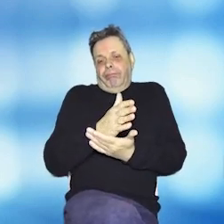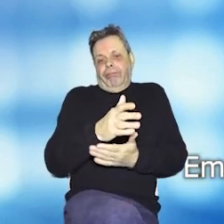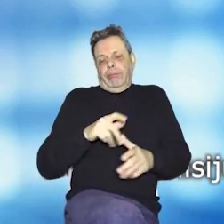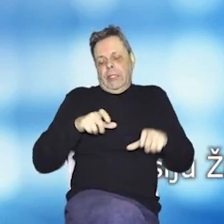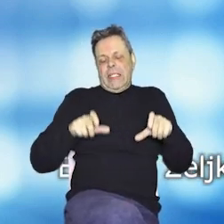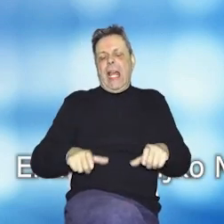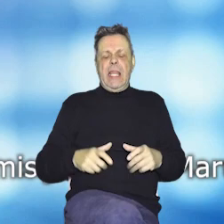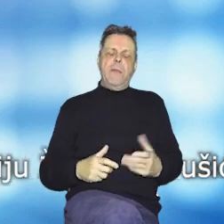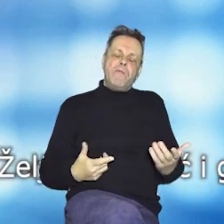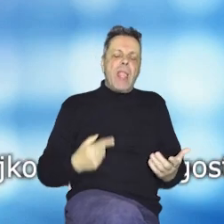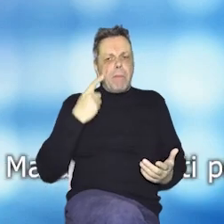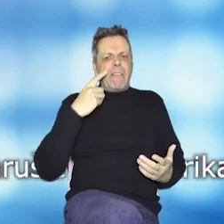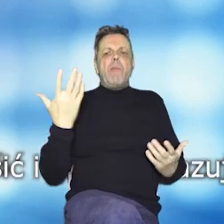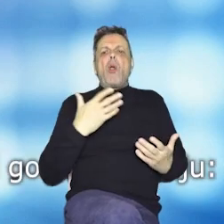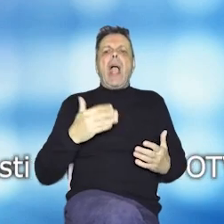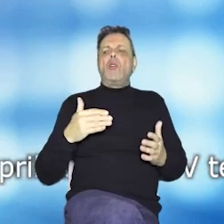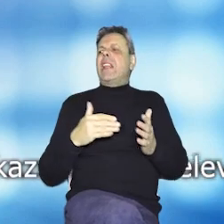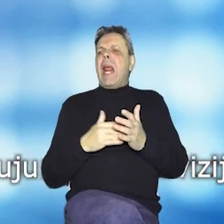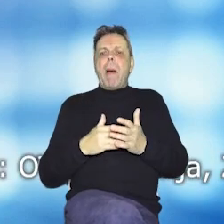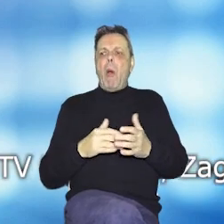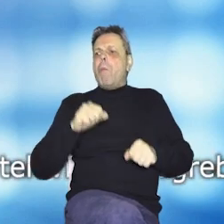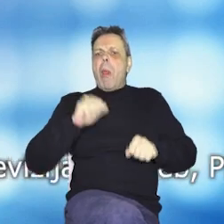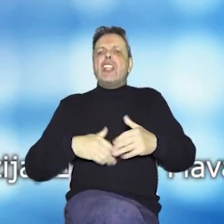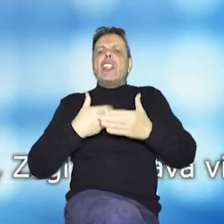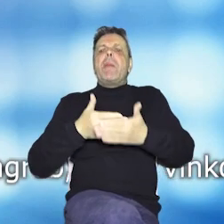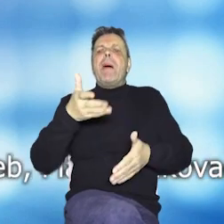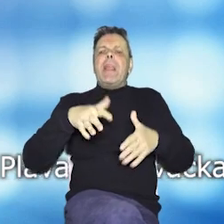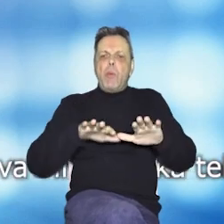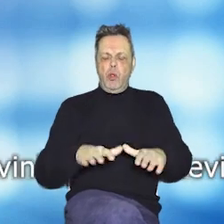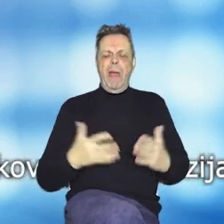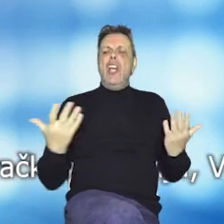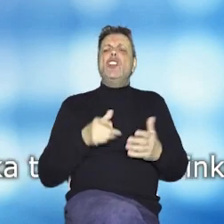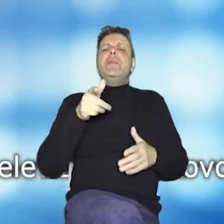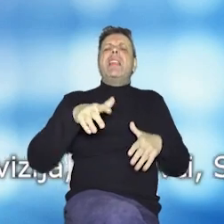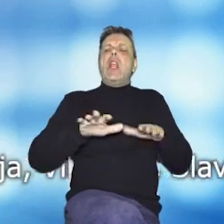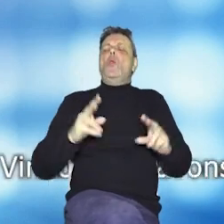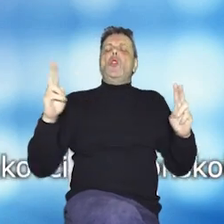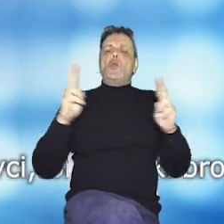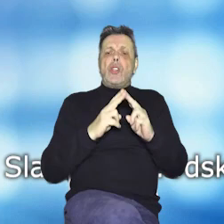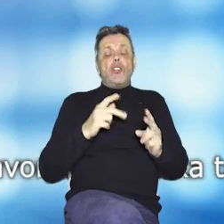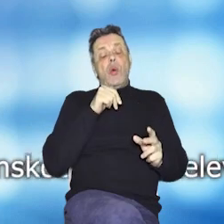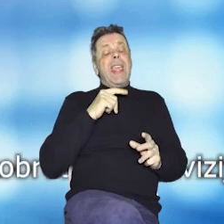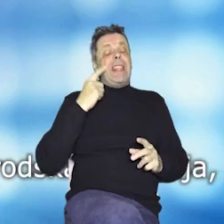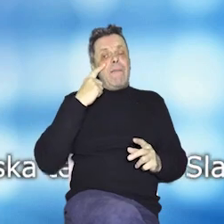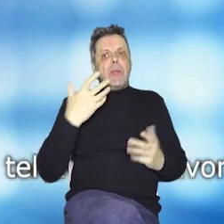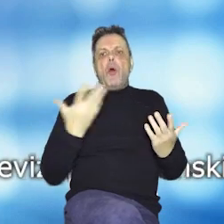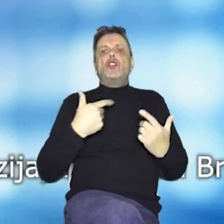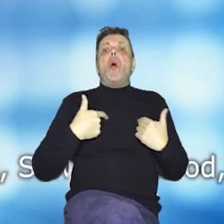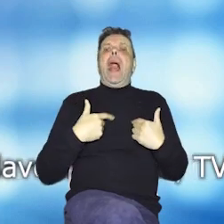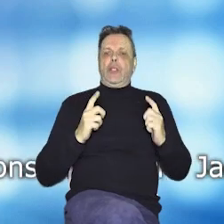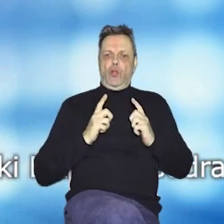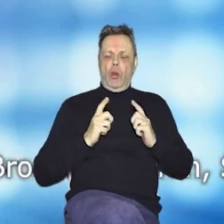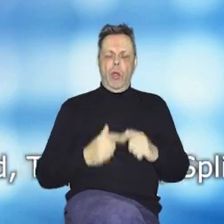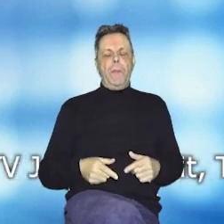kako se treba prema tim ljudima odnositi, s čime se ti ljudi susreću, a odnosno da vidimo i što nas